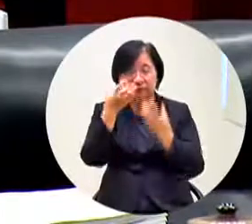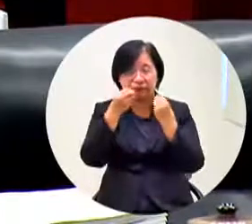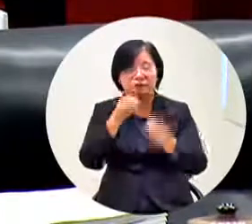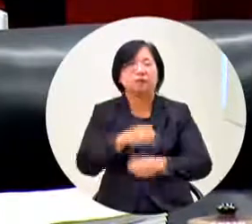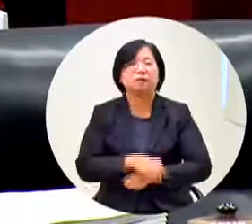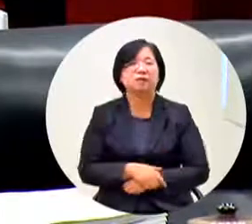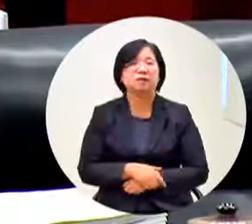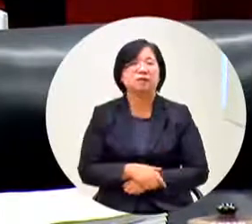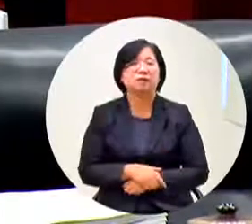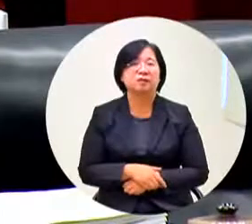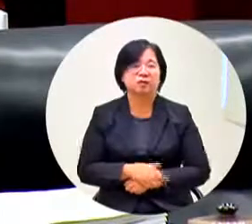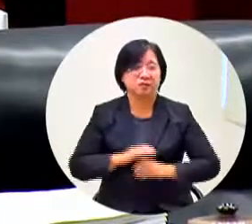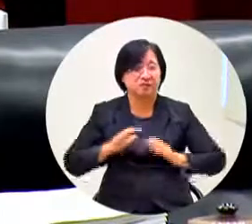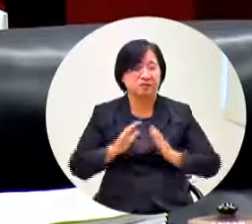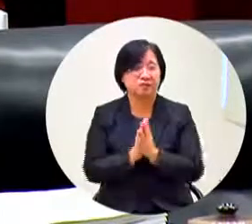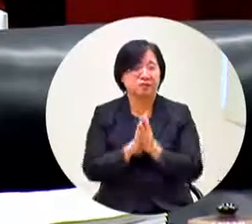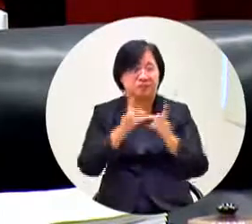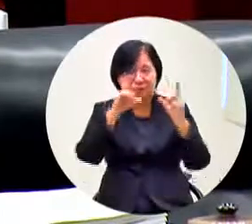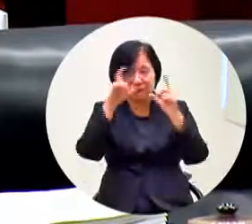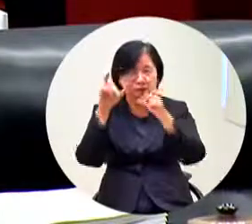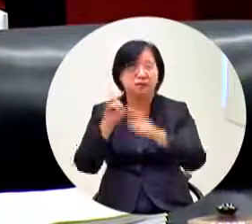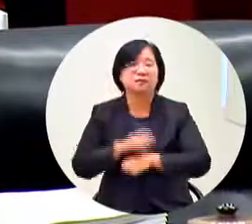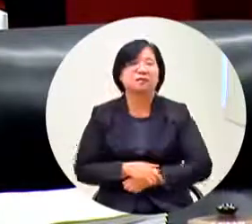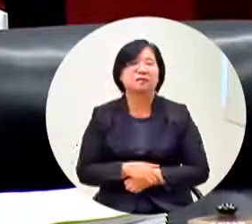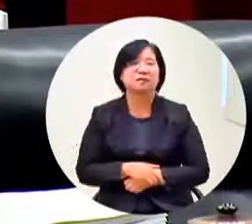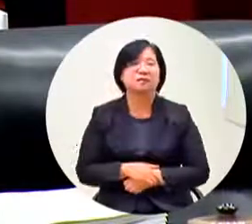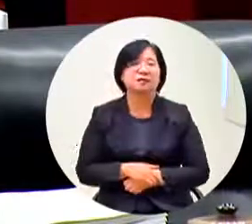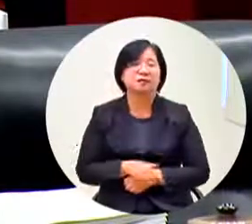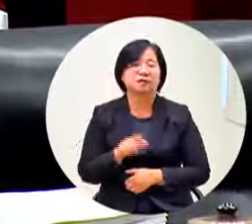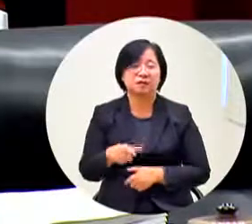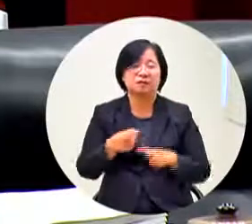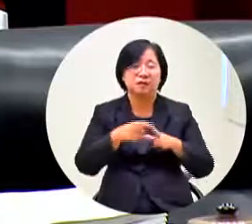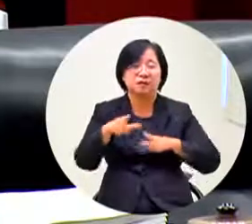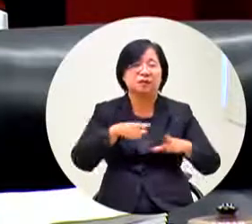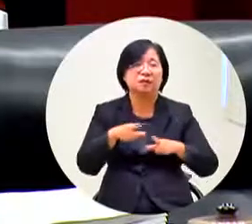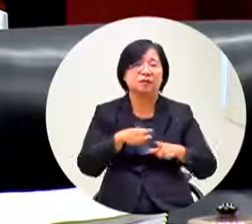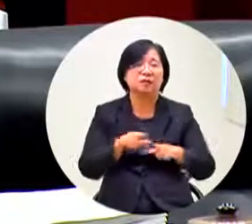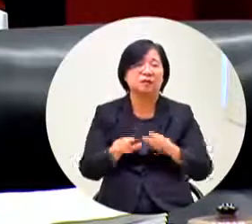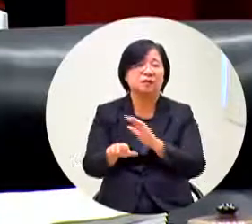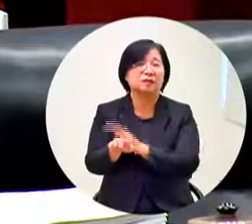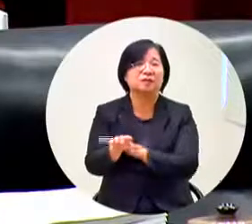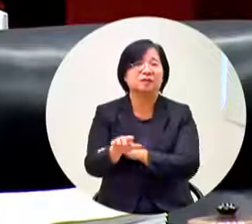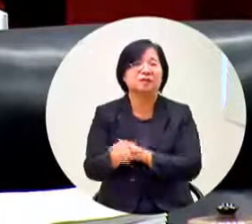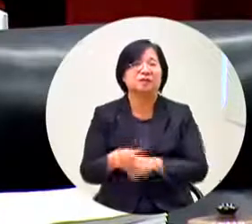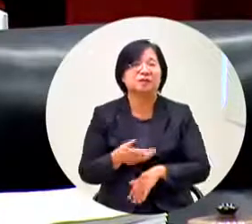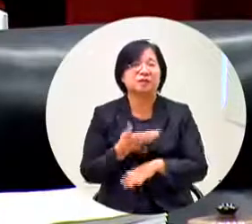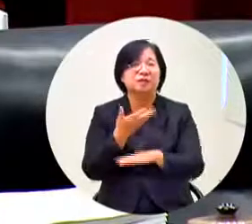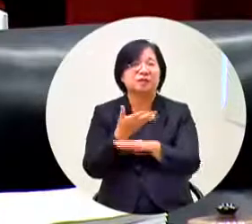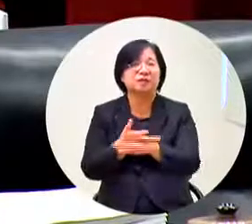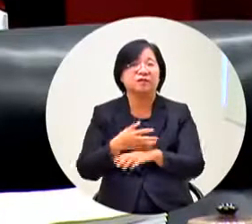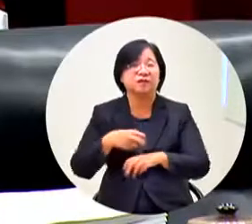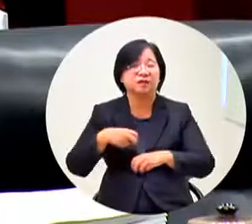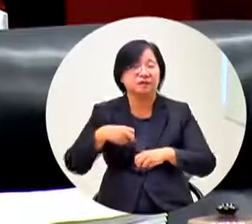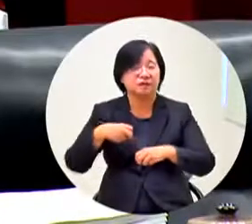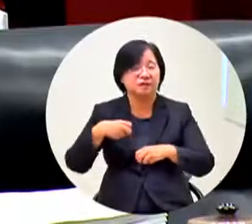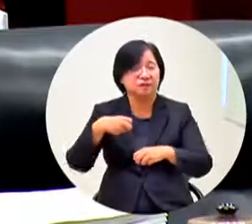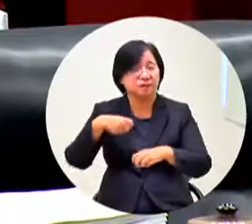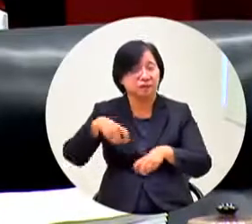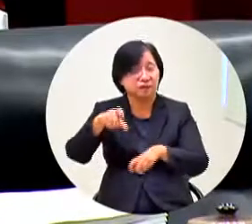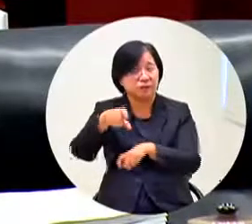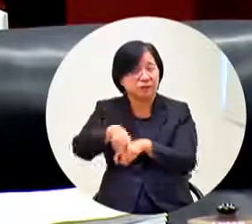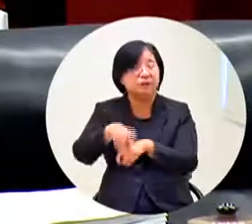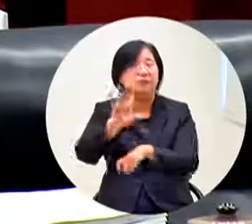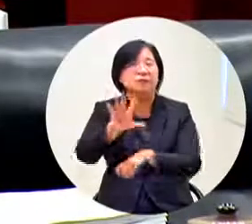用现场的。这是一个公园旁边，这边放人行道的时候有放机车，这边是一条通行路。